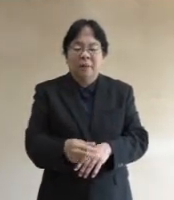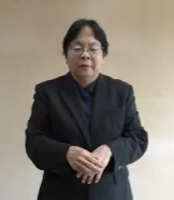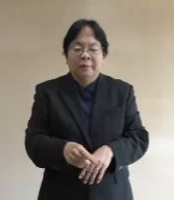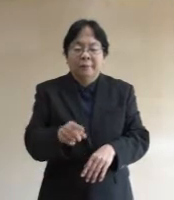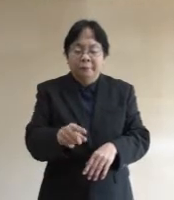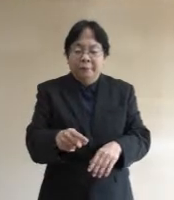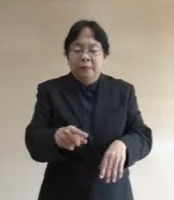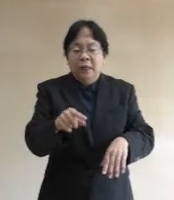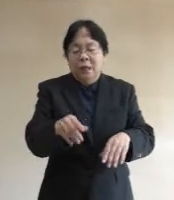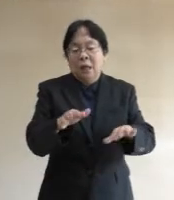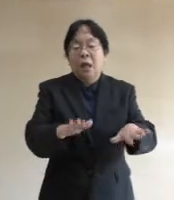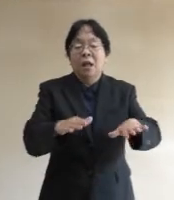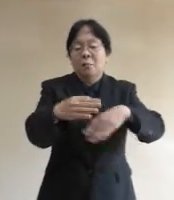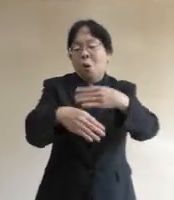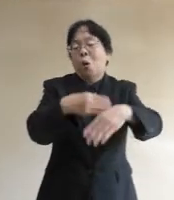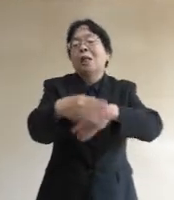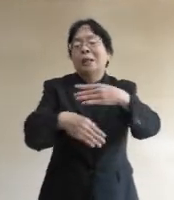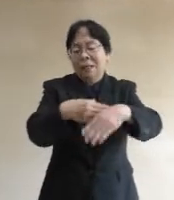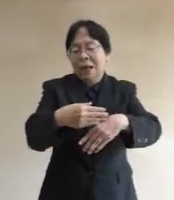ます。